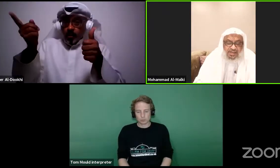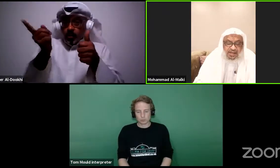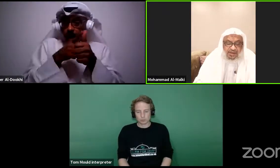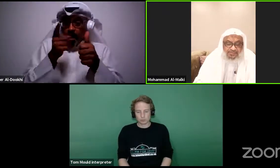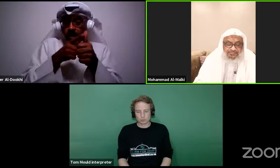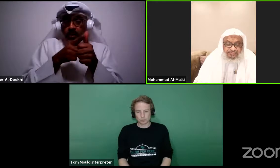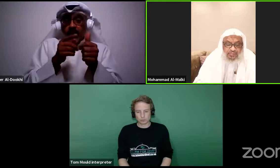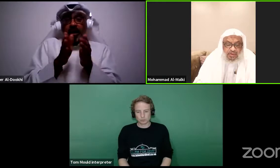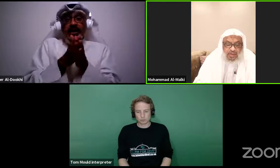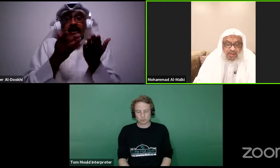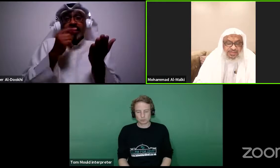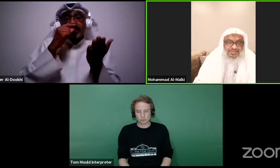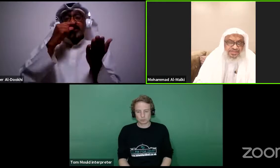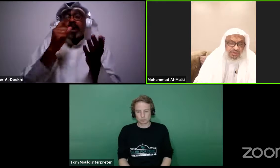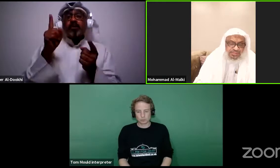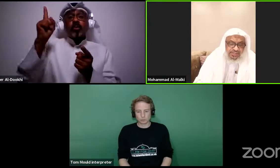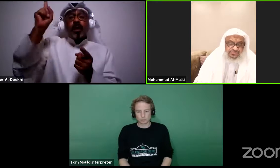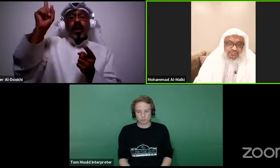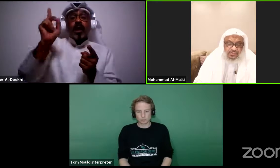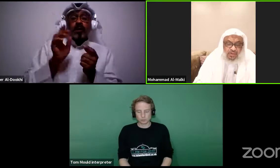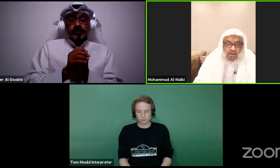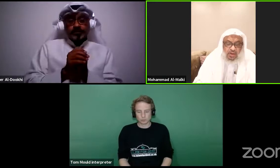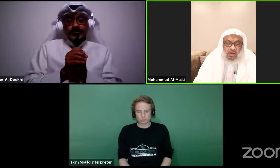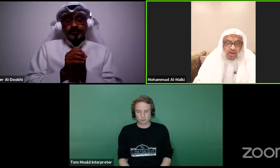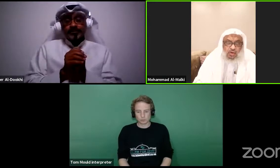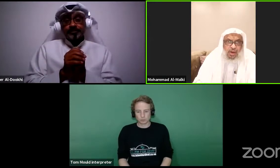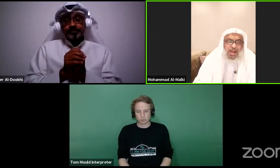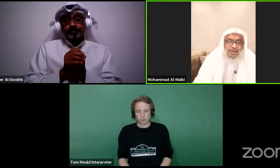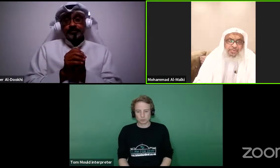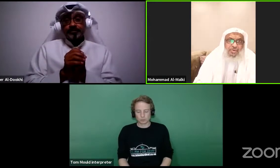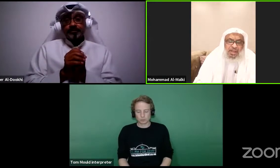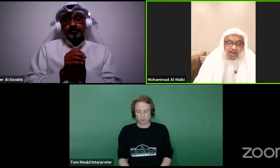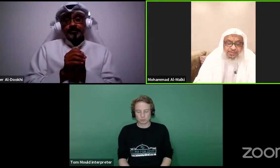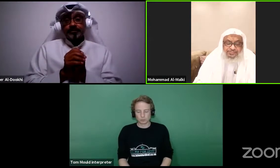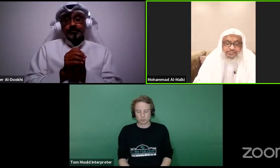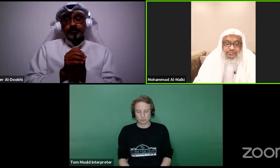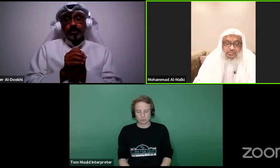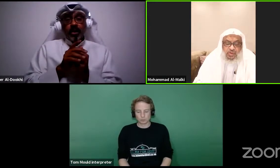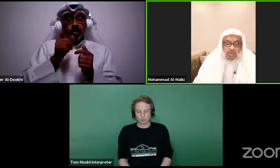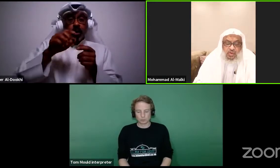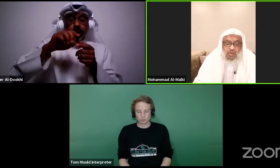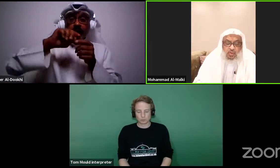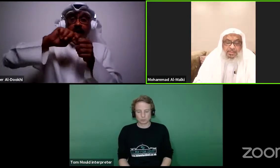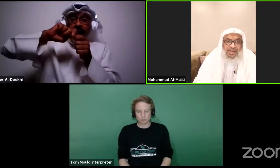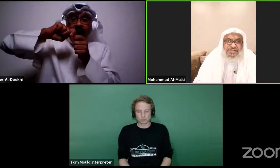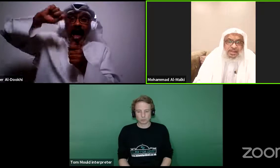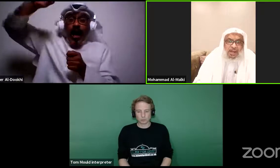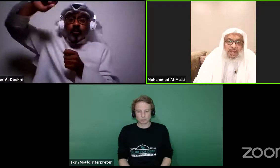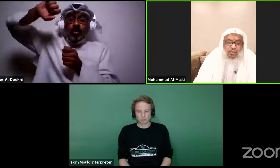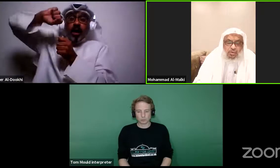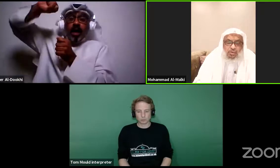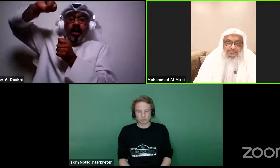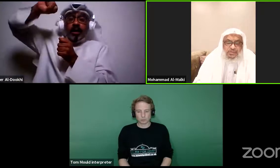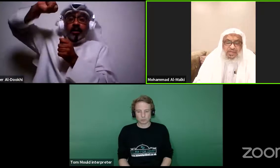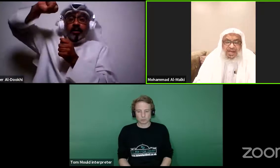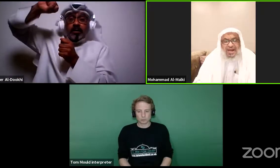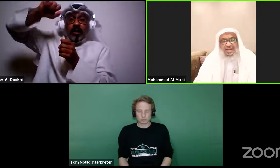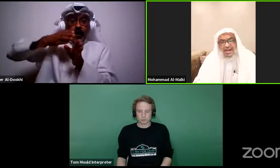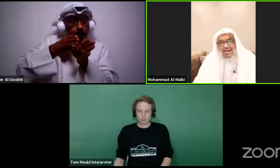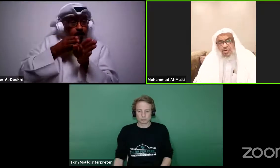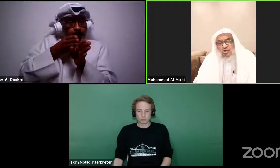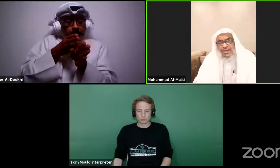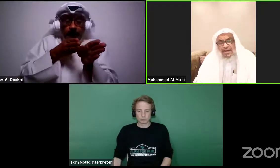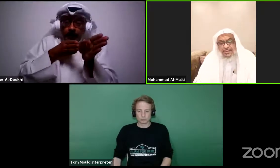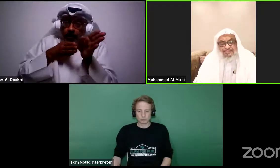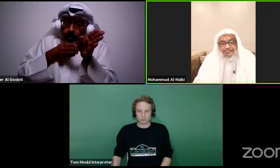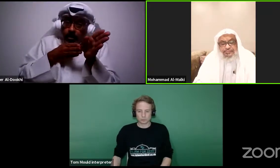كتاب الله عز وجل هو حبل الله ومن اتبعه كان